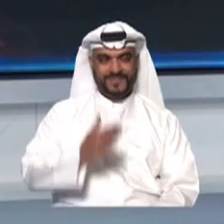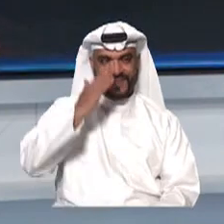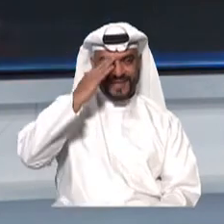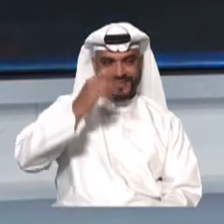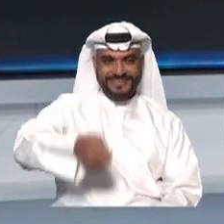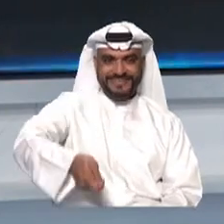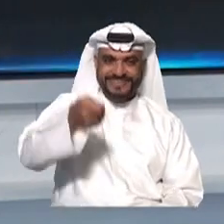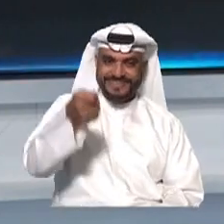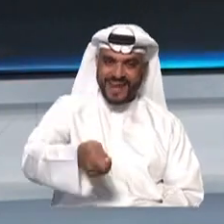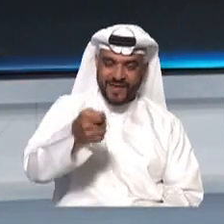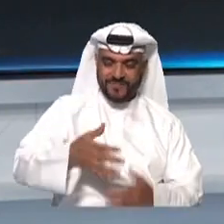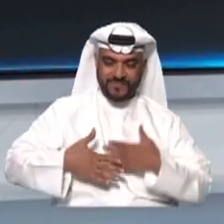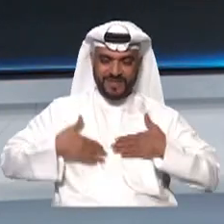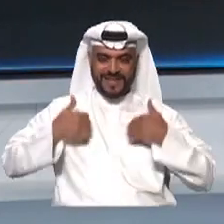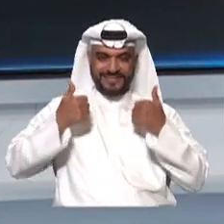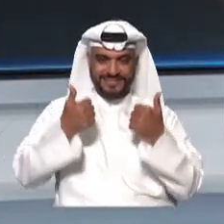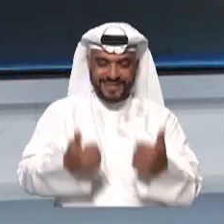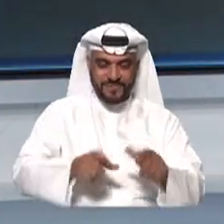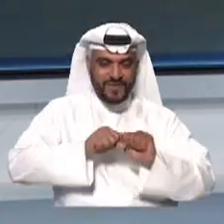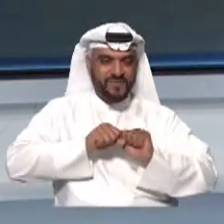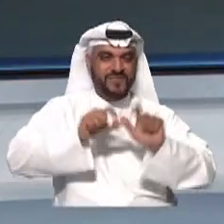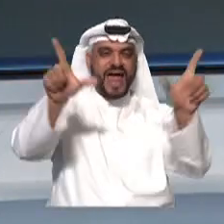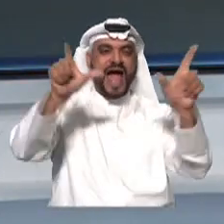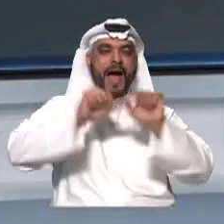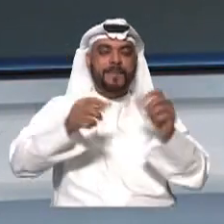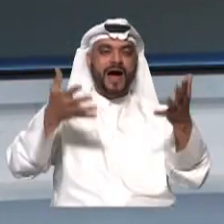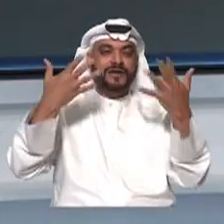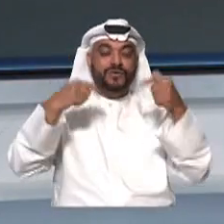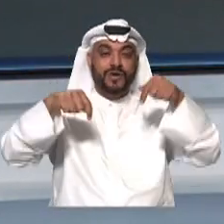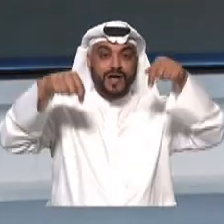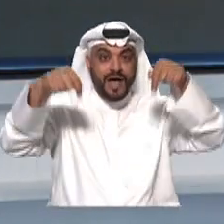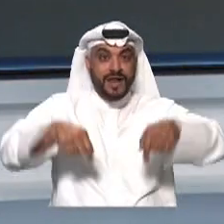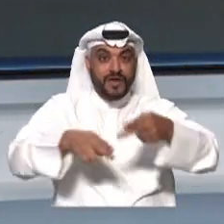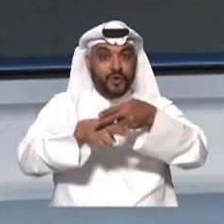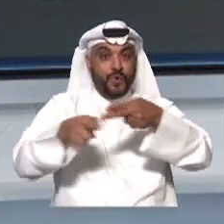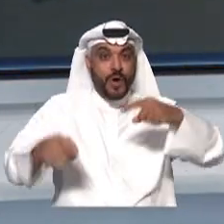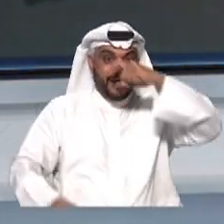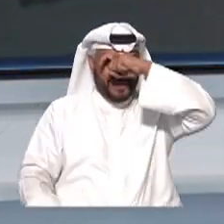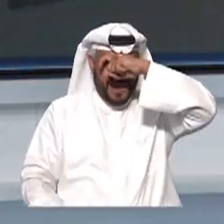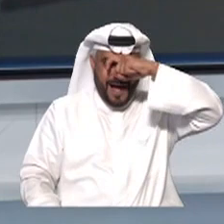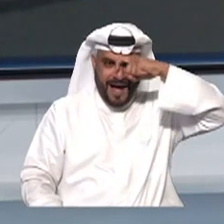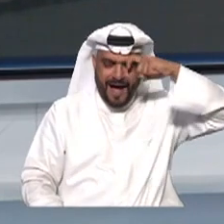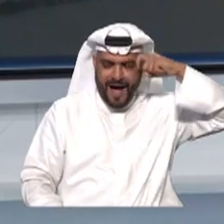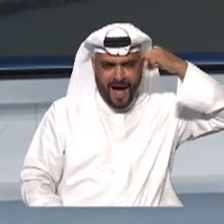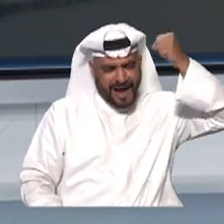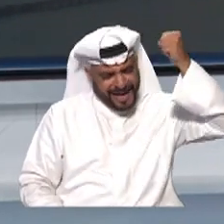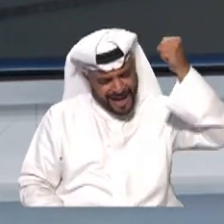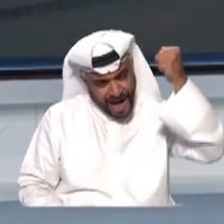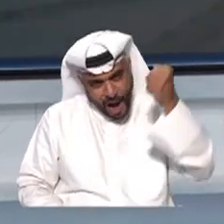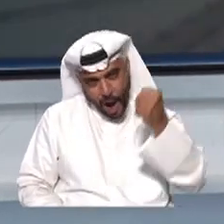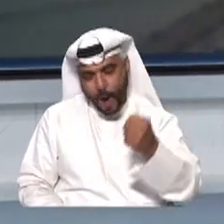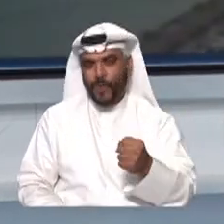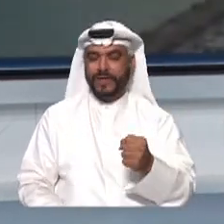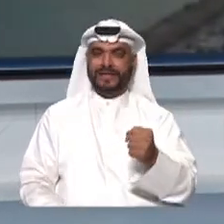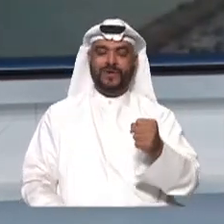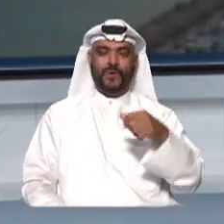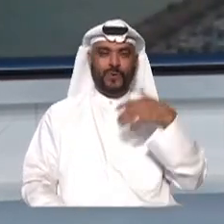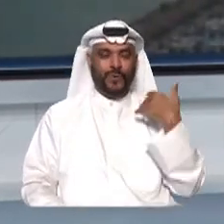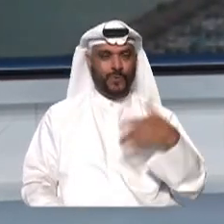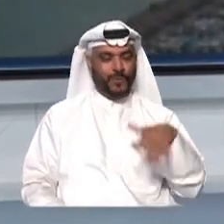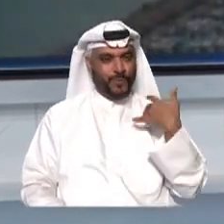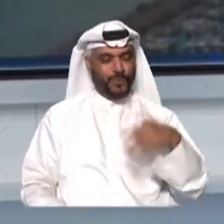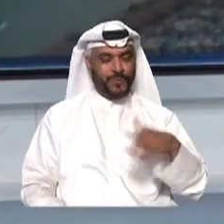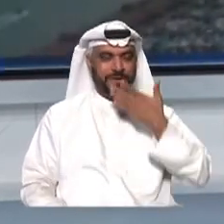السلام عليكم أعزائي المشاهدين، حياكم الله في نشرتنا الجوية. أجواء شديدة الحرارة مستمرة معانا، وأيضا استمرار الرياح الجنوبية